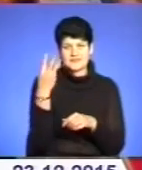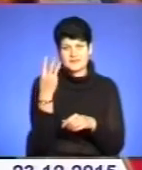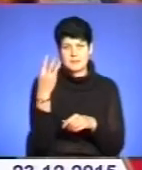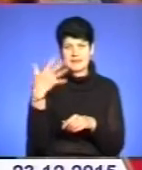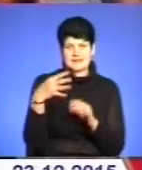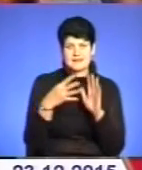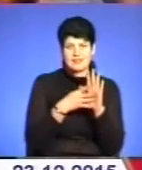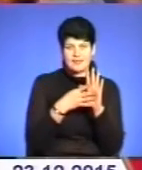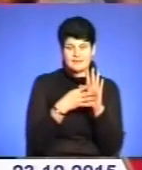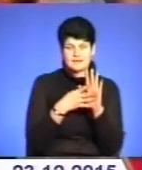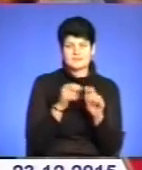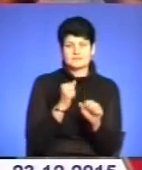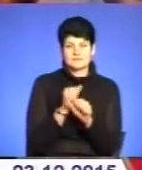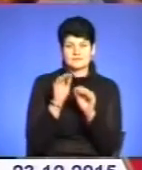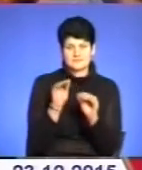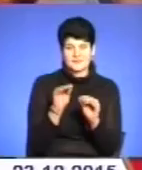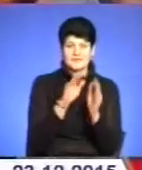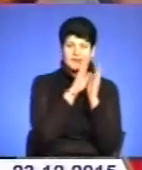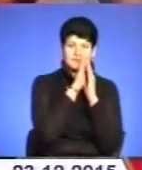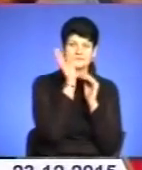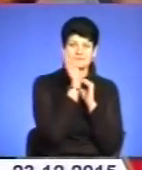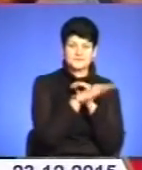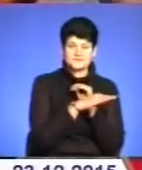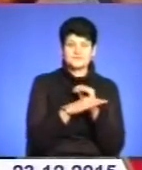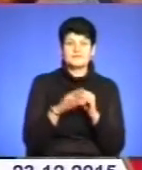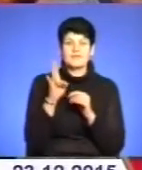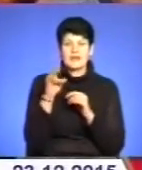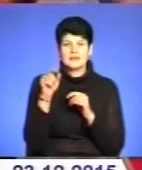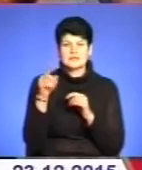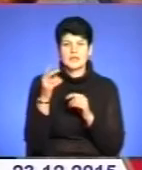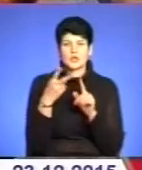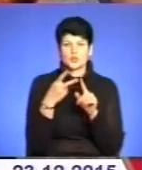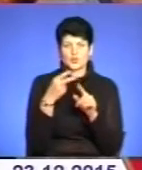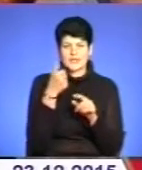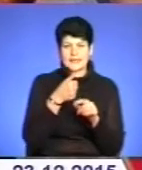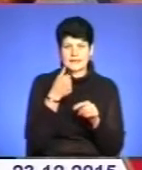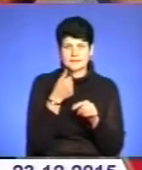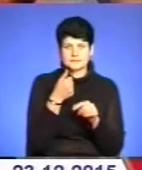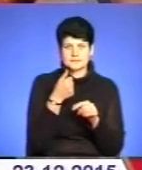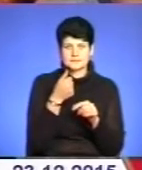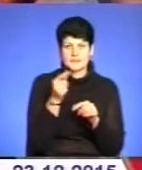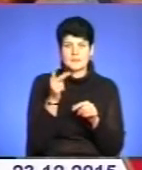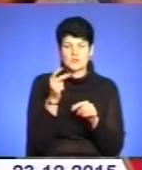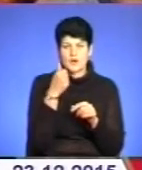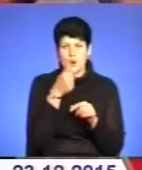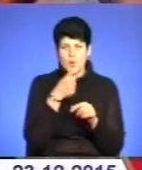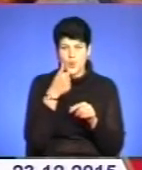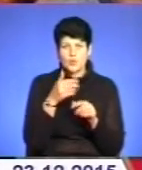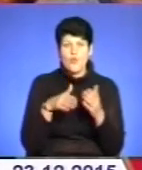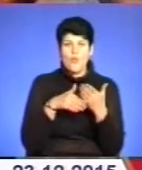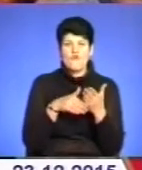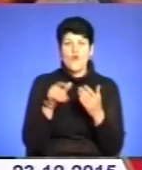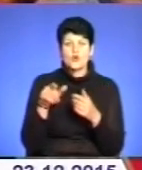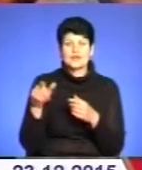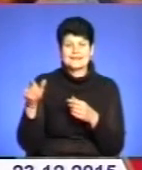23.59 останню ставку зробила і лягла спокійно спати. Назар, скільки вже? Другий рік? Півтора року волонтер.